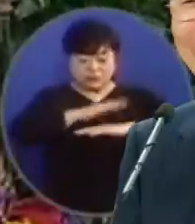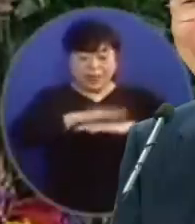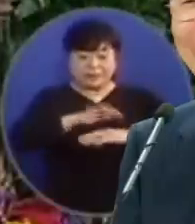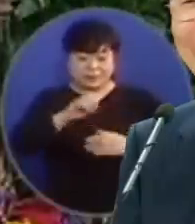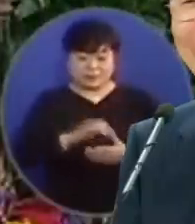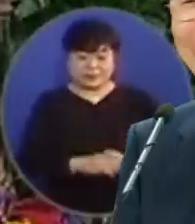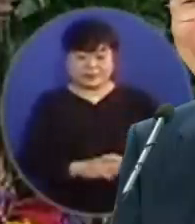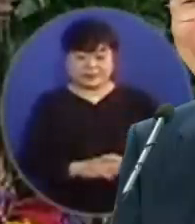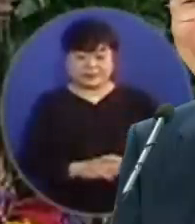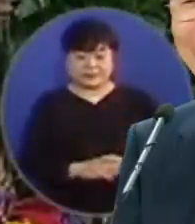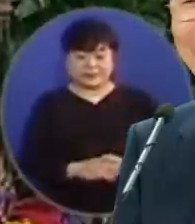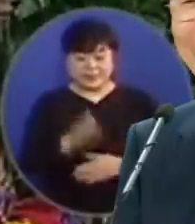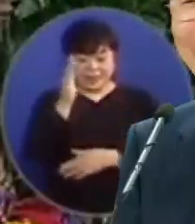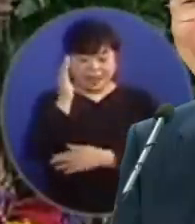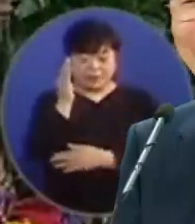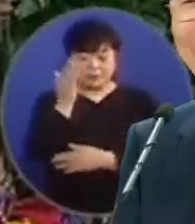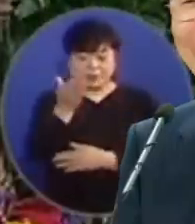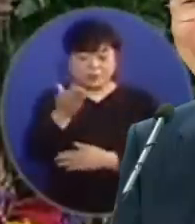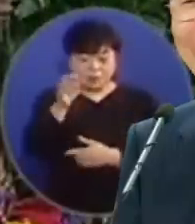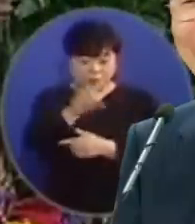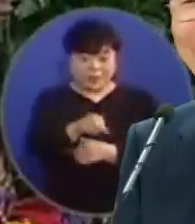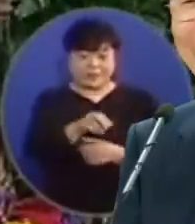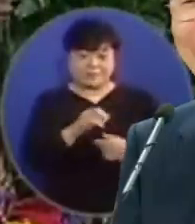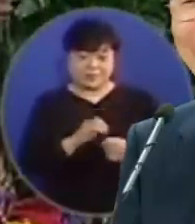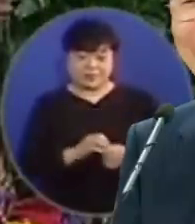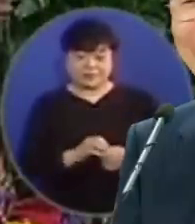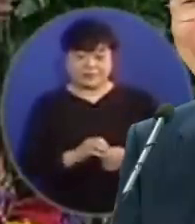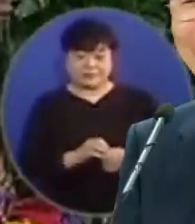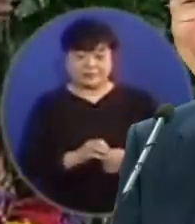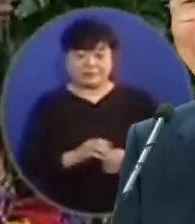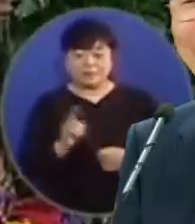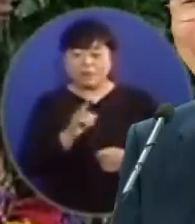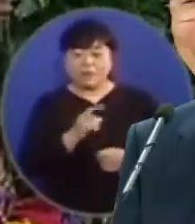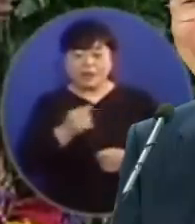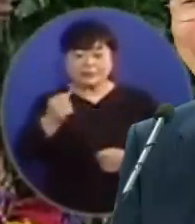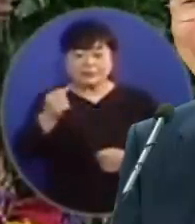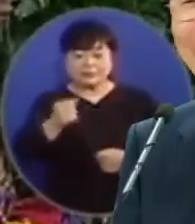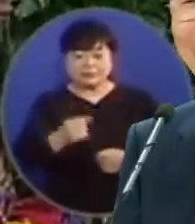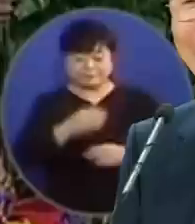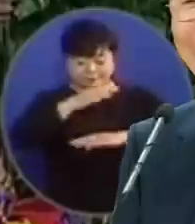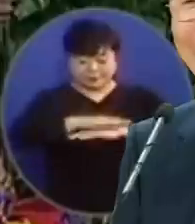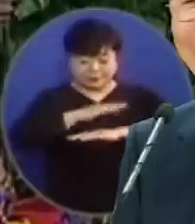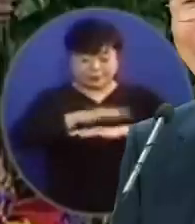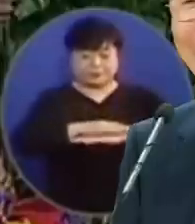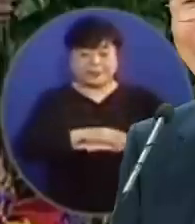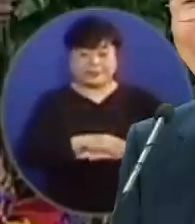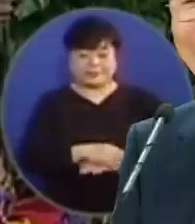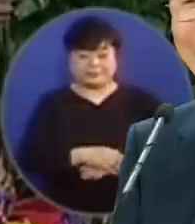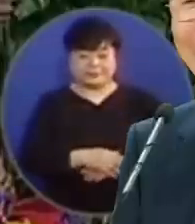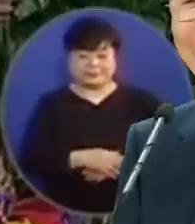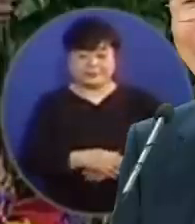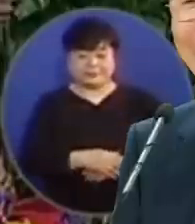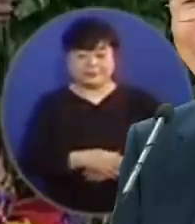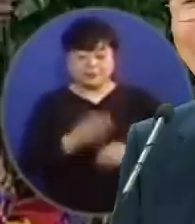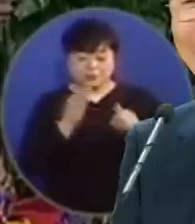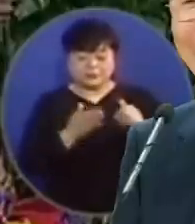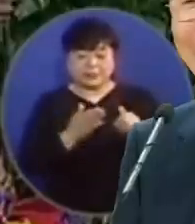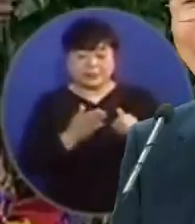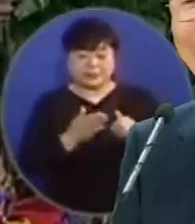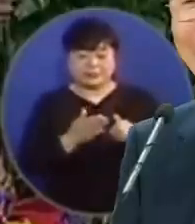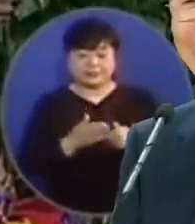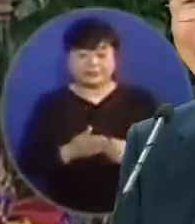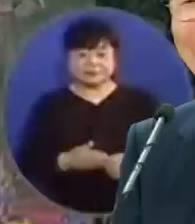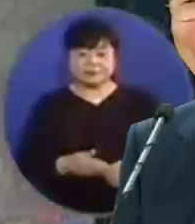한 번 설교할 수 있는 기회가 주어진다면 이와 같은 제목으로 출판하기 위해 많은 사람에게 원고를 부탁했는데 그 가운데